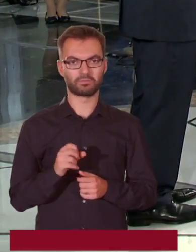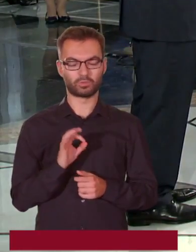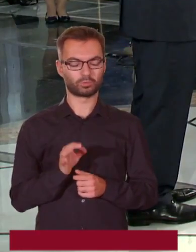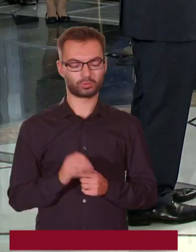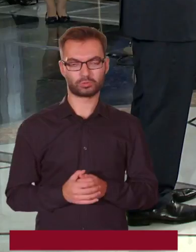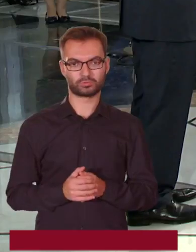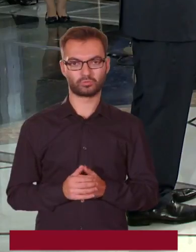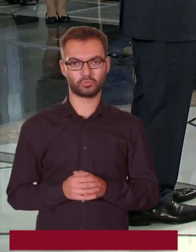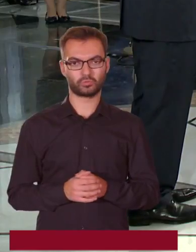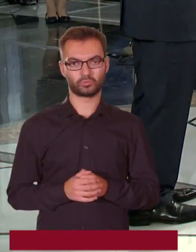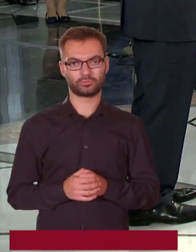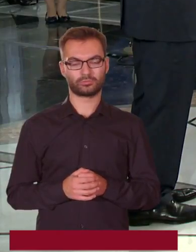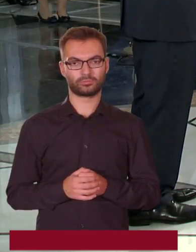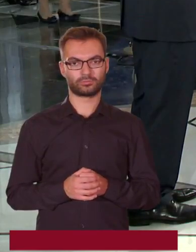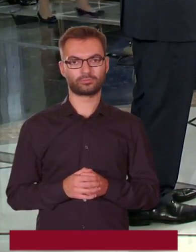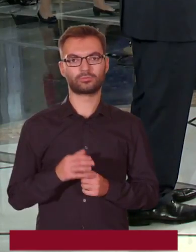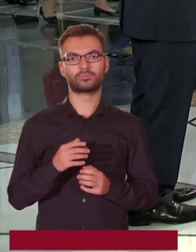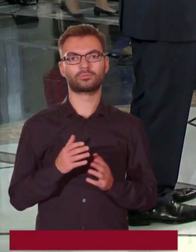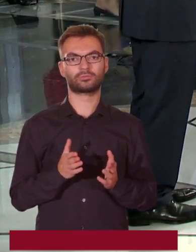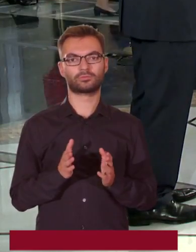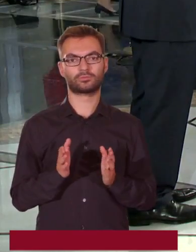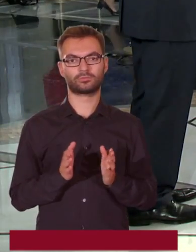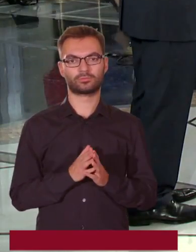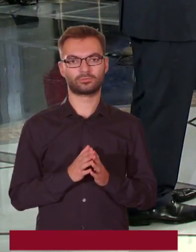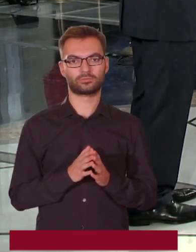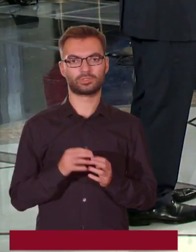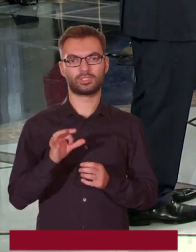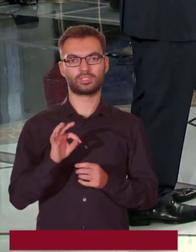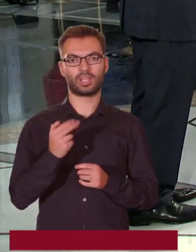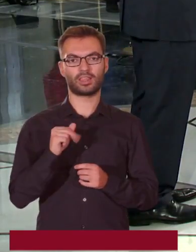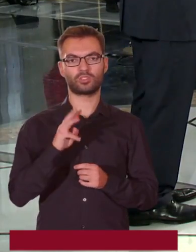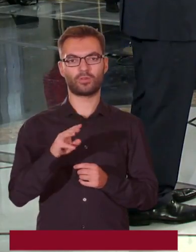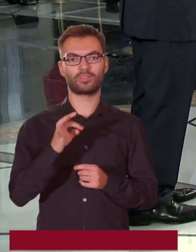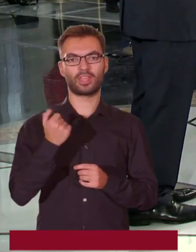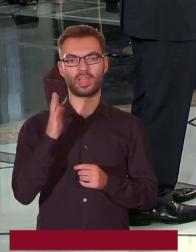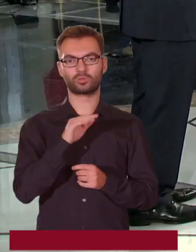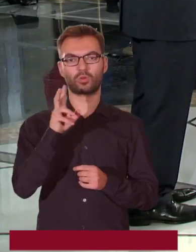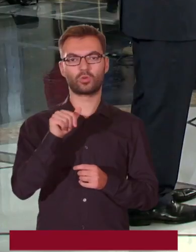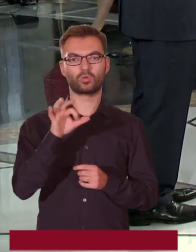Poproszę pana Stanisława Tadeusza Huskowskiego.